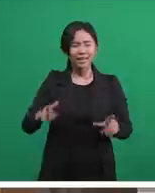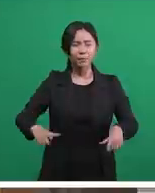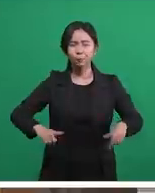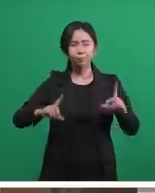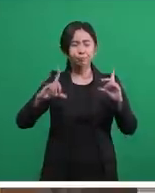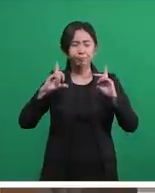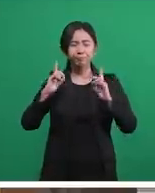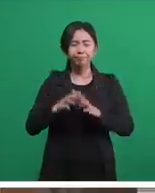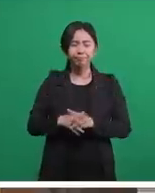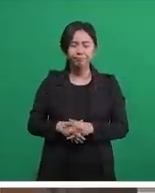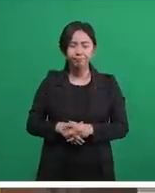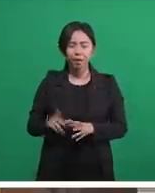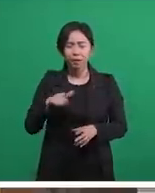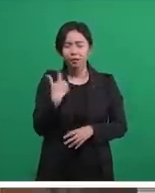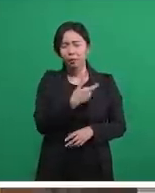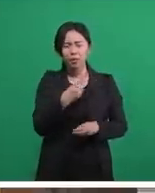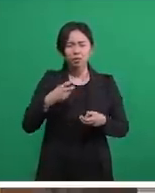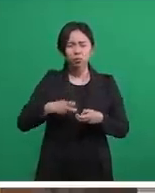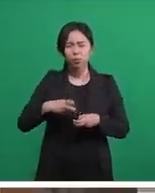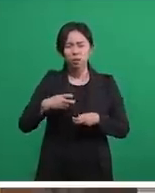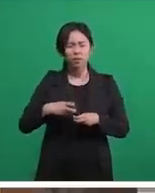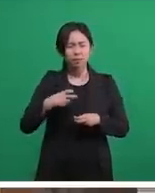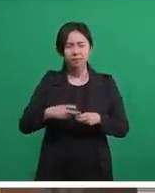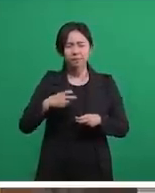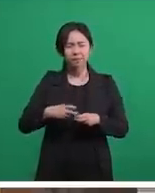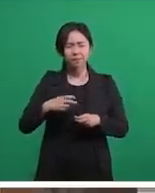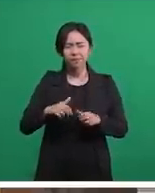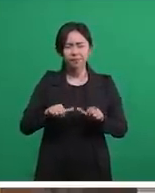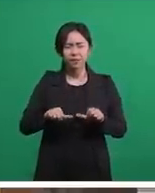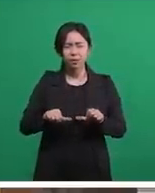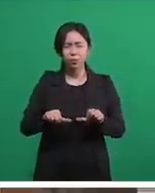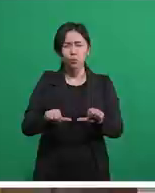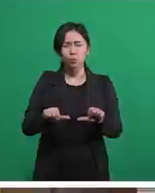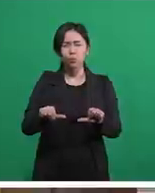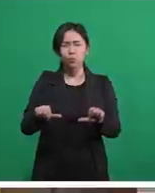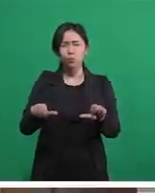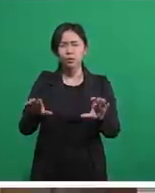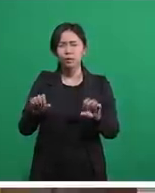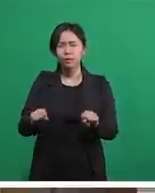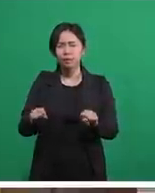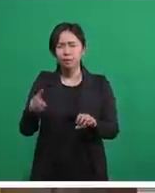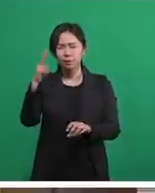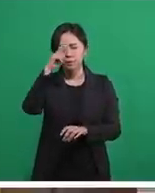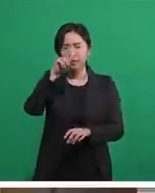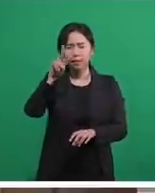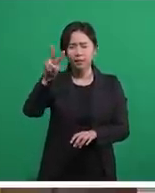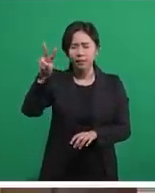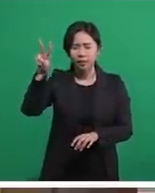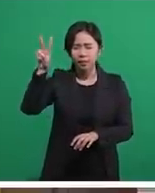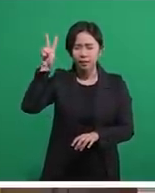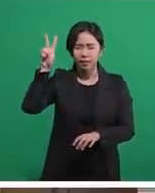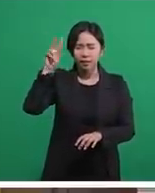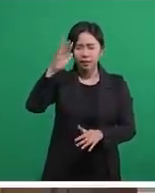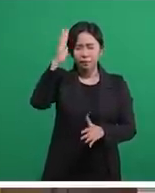alami, kami sulit untuk terus-menerus dapat melihat